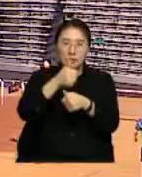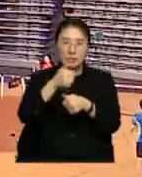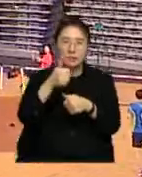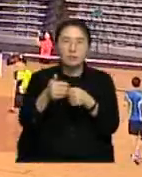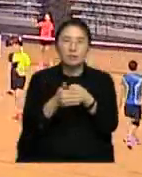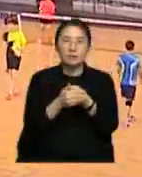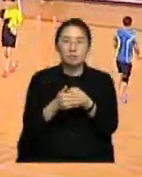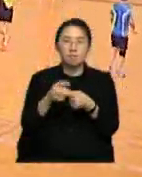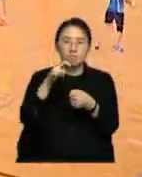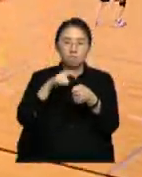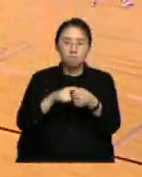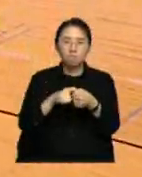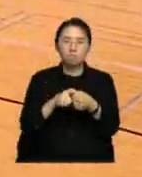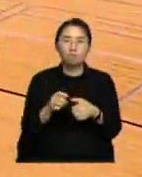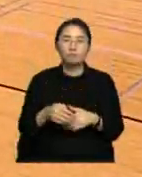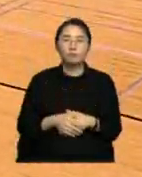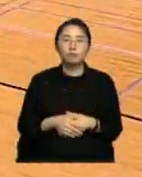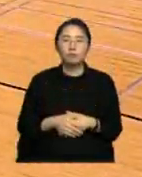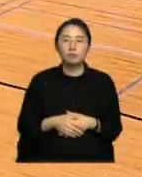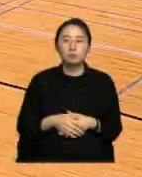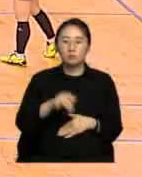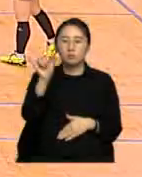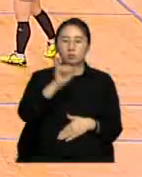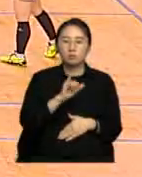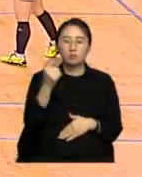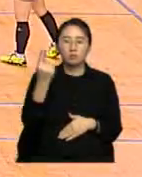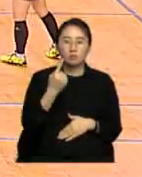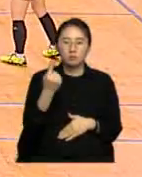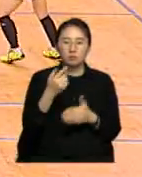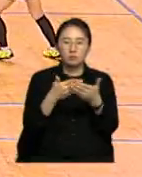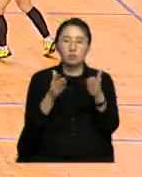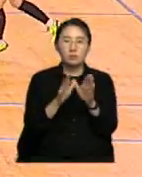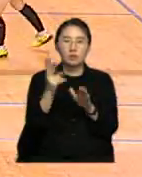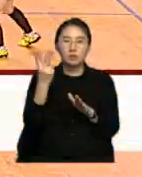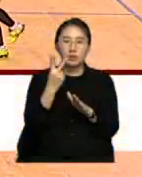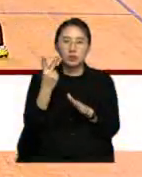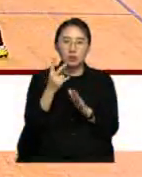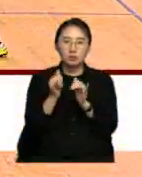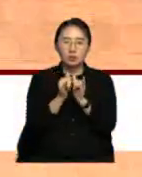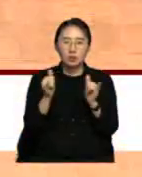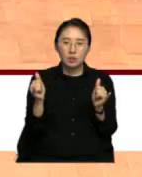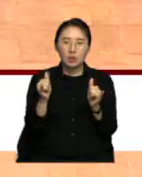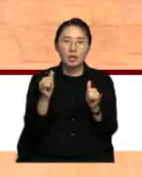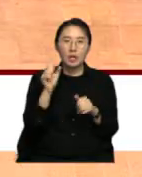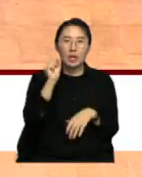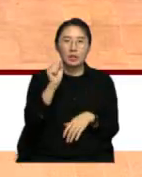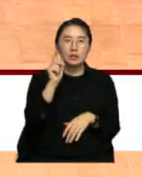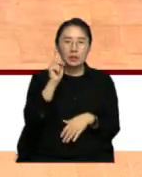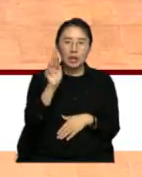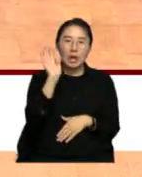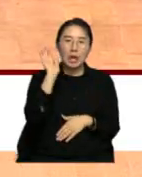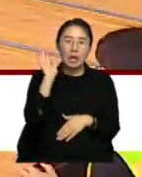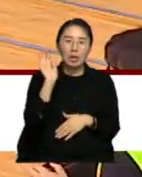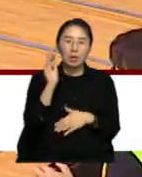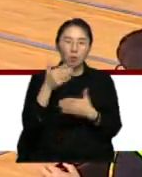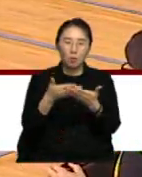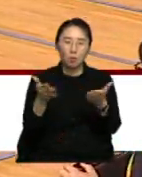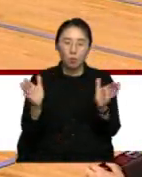쓰이거든요. 전국 배드민턴 1000개팀 2천여 명이 잠실 올림픽공원 SK 핸드볼 경기장에